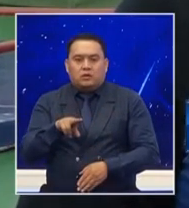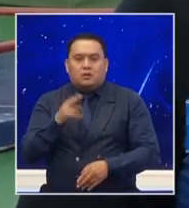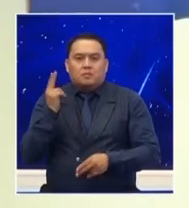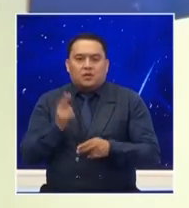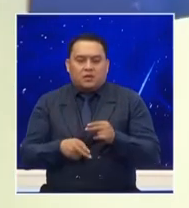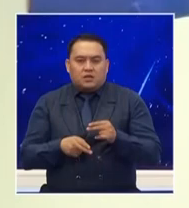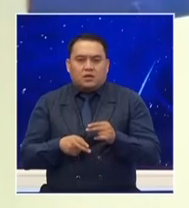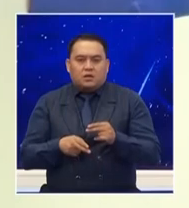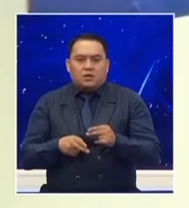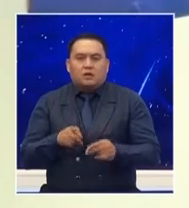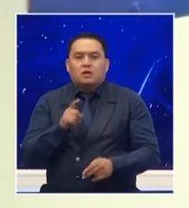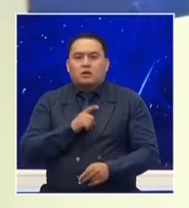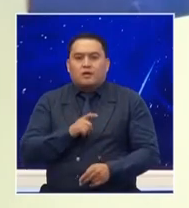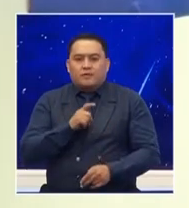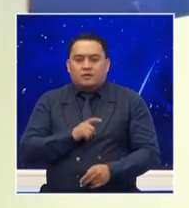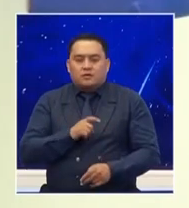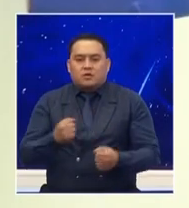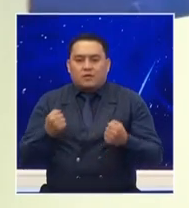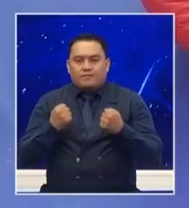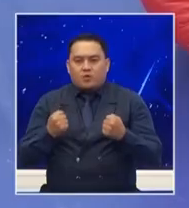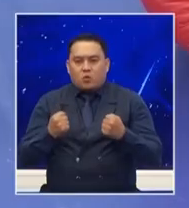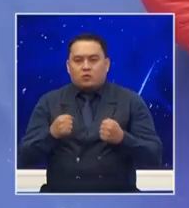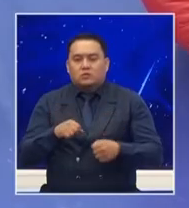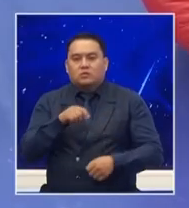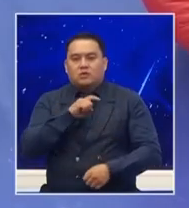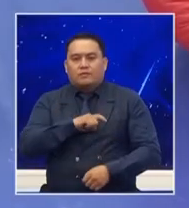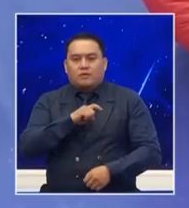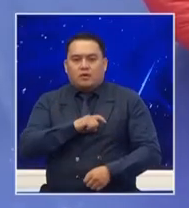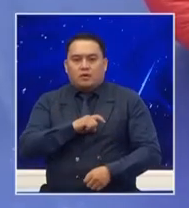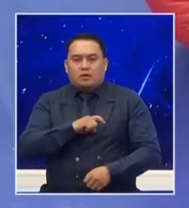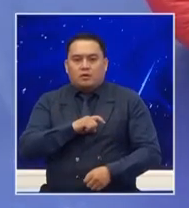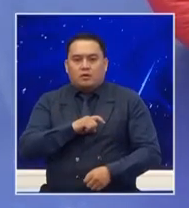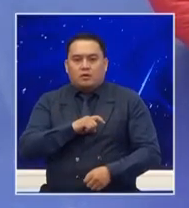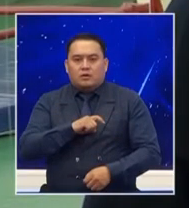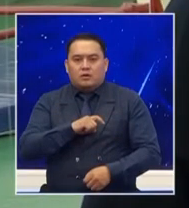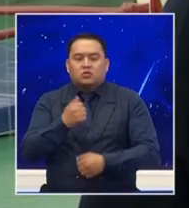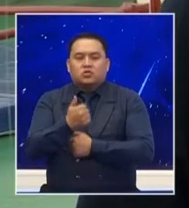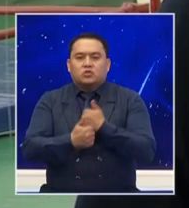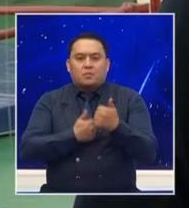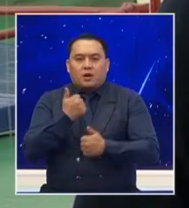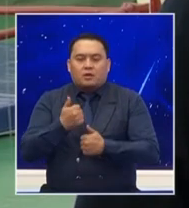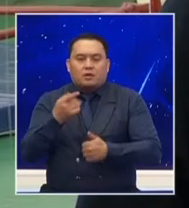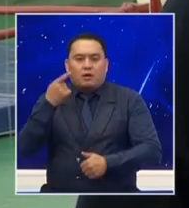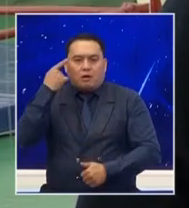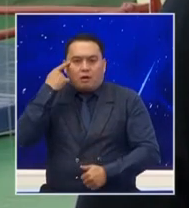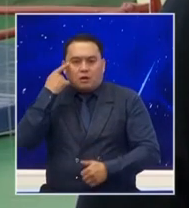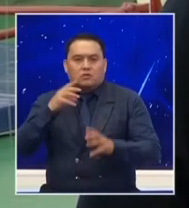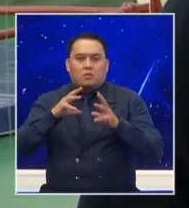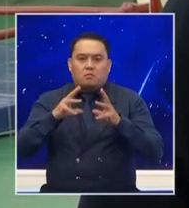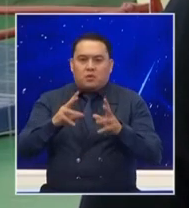істейді. Мінезі қайтпайды. Біздің бас бапкеріміз айтын бойынша чемпионат Азии, чемпионат